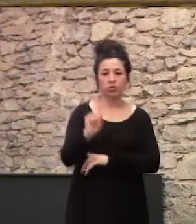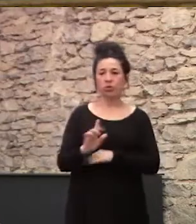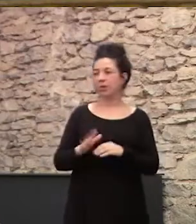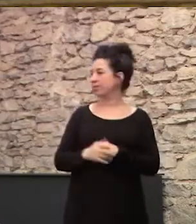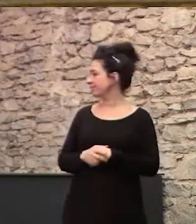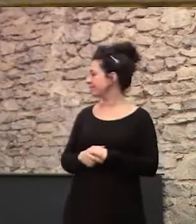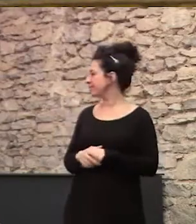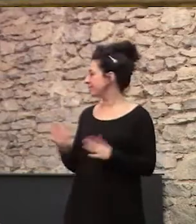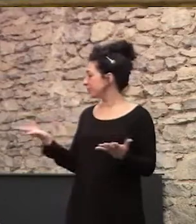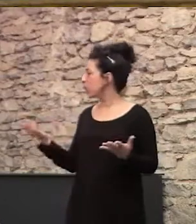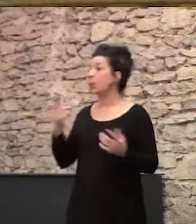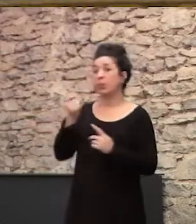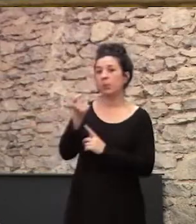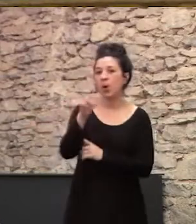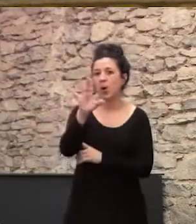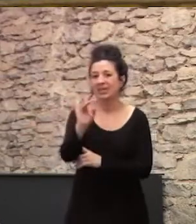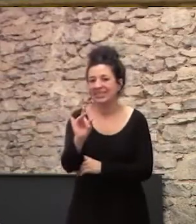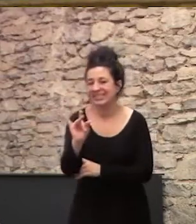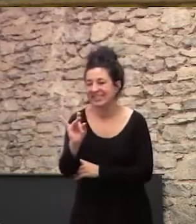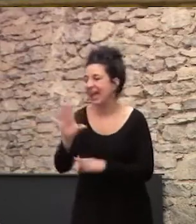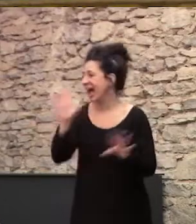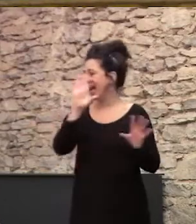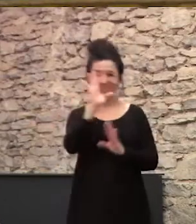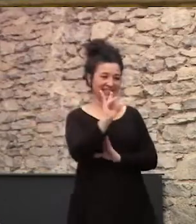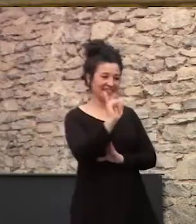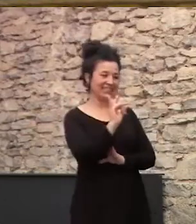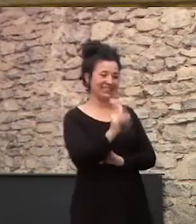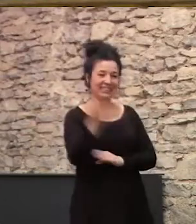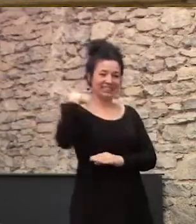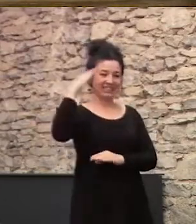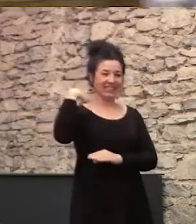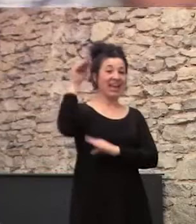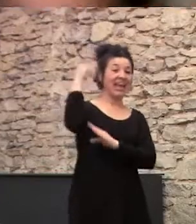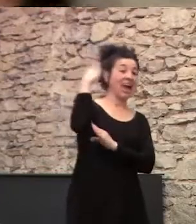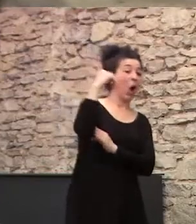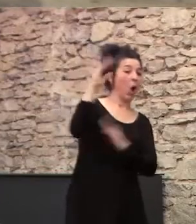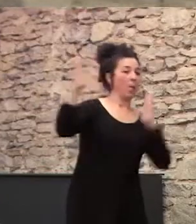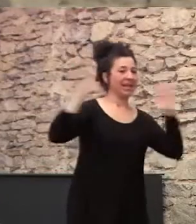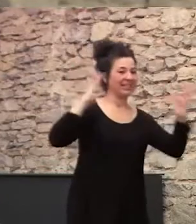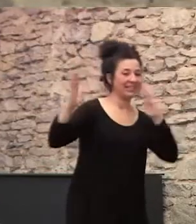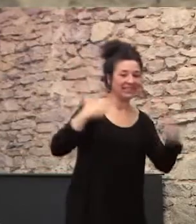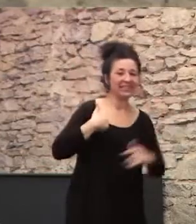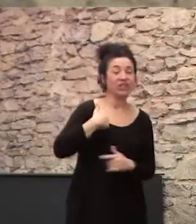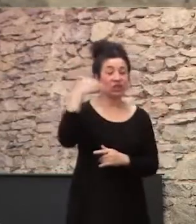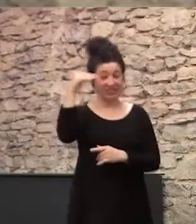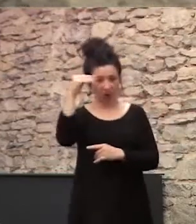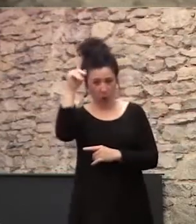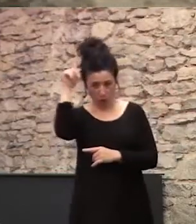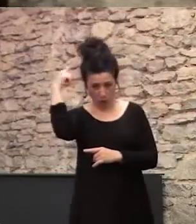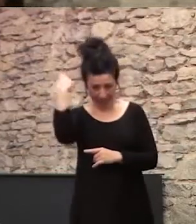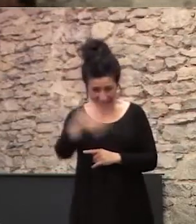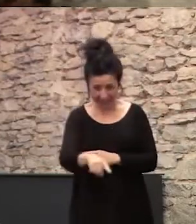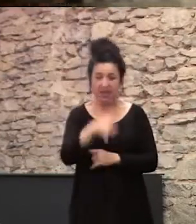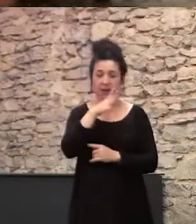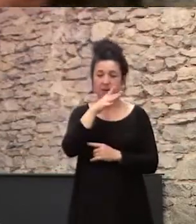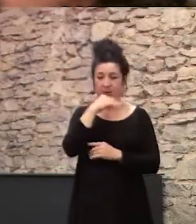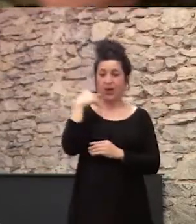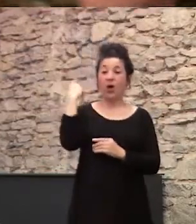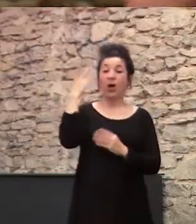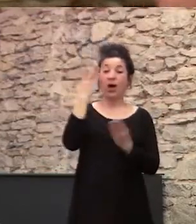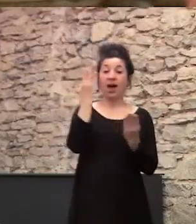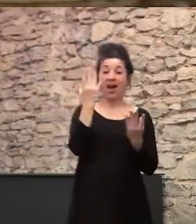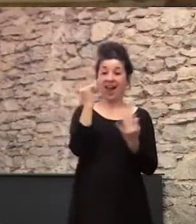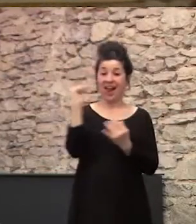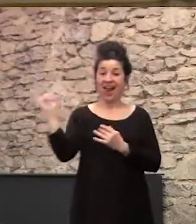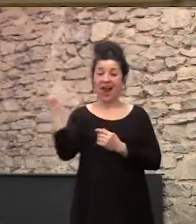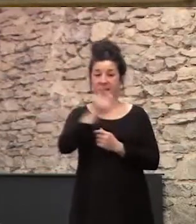bai. Bueno, bai, hemen bai, baina hau zan gaztaroko gaztia gineneko, ze badakit gaztia nahi zela eta hori, baina ni baino gaztiago den jendea dago eta hau